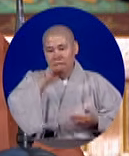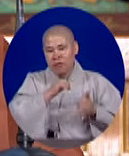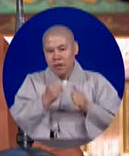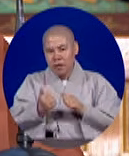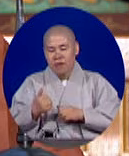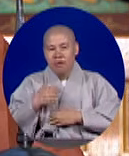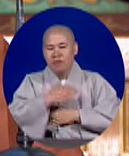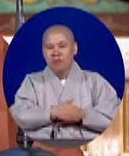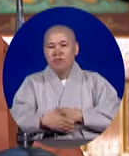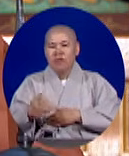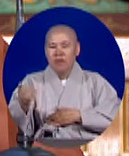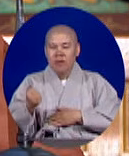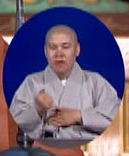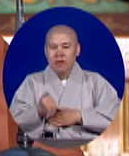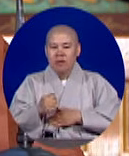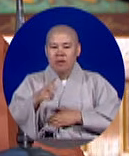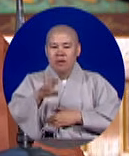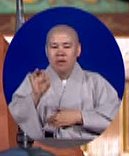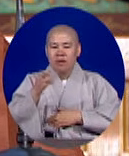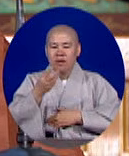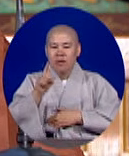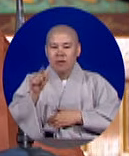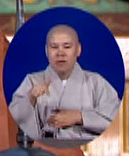이걸 툭 찾고 죽으면